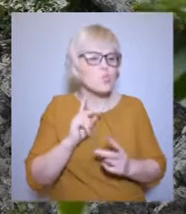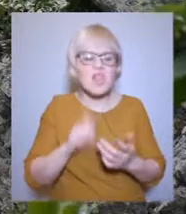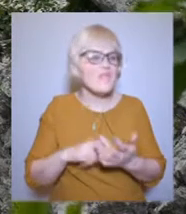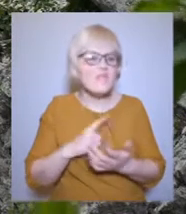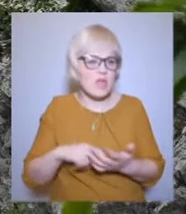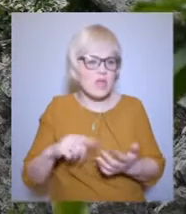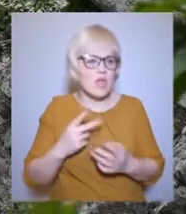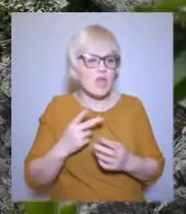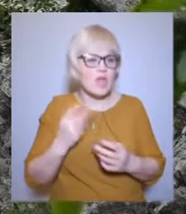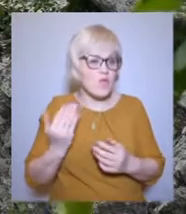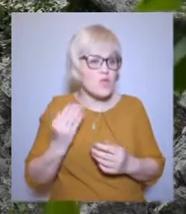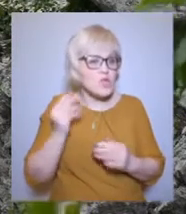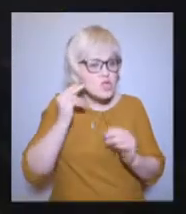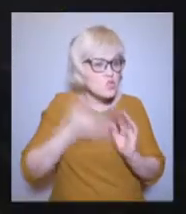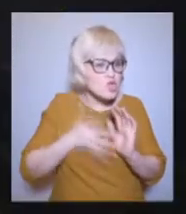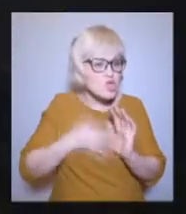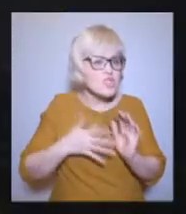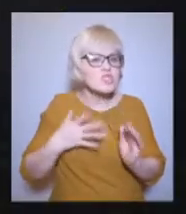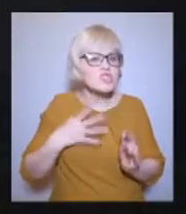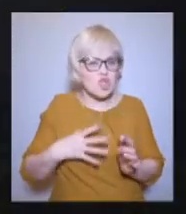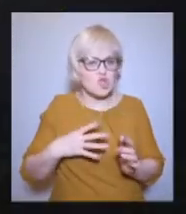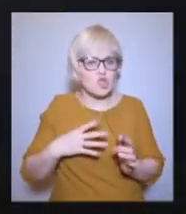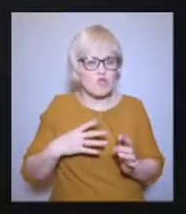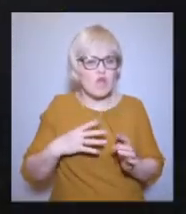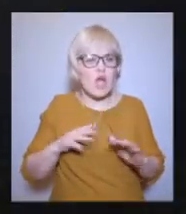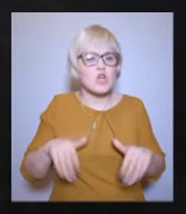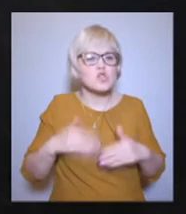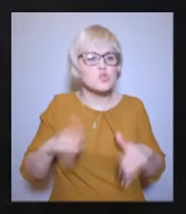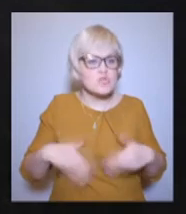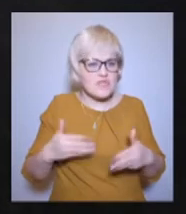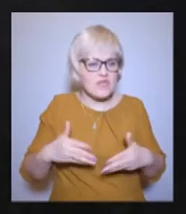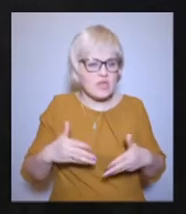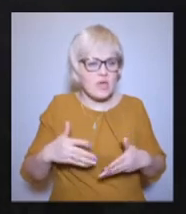в богатство Приволжского Урала, кто-то не верит. Я отношусь к первым.